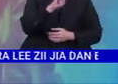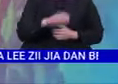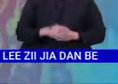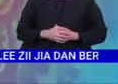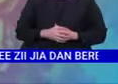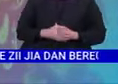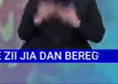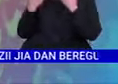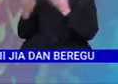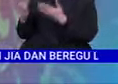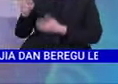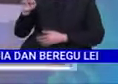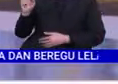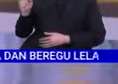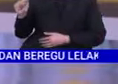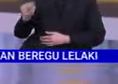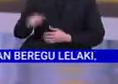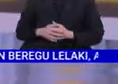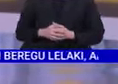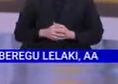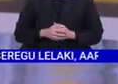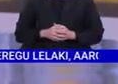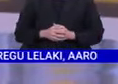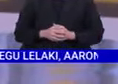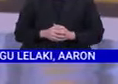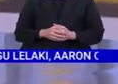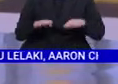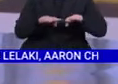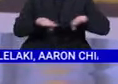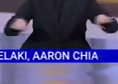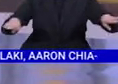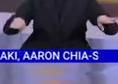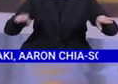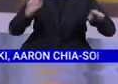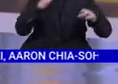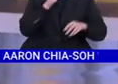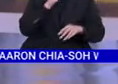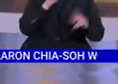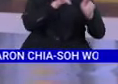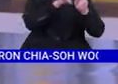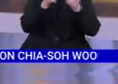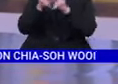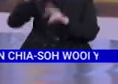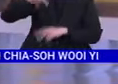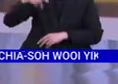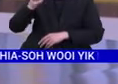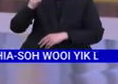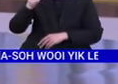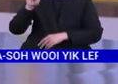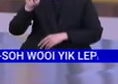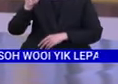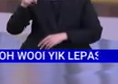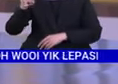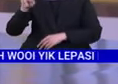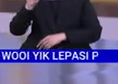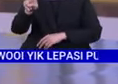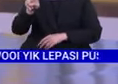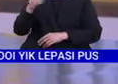coba kasih di Dian Siemens perkampungan air Kampung part of atau dua sejauh